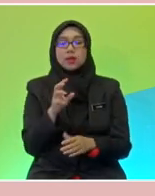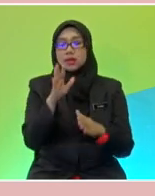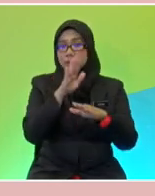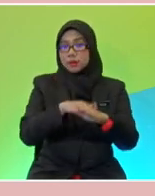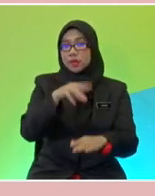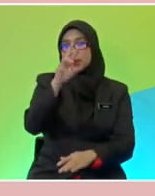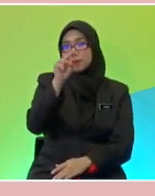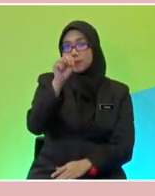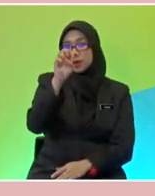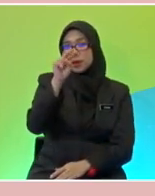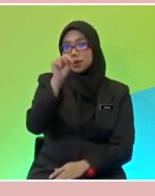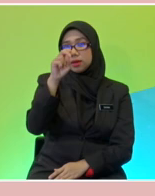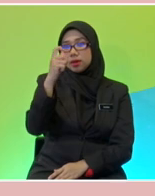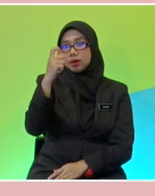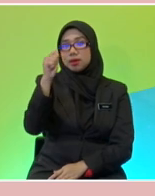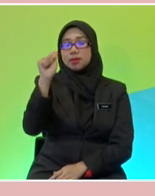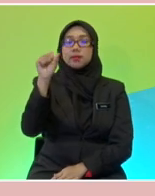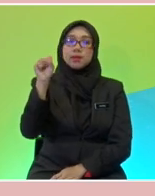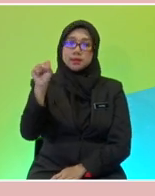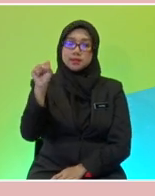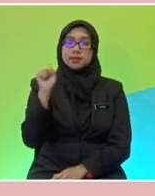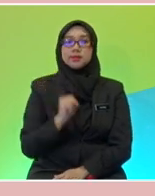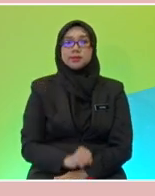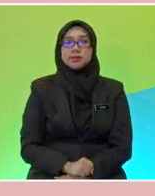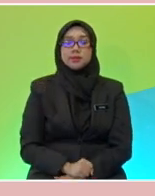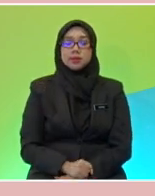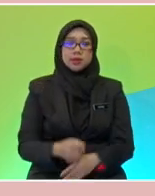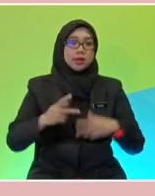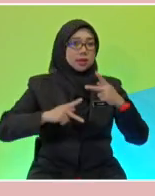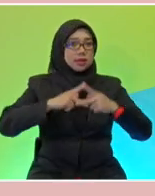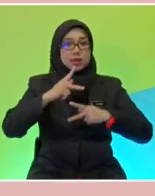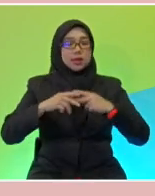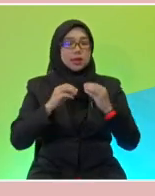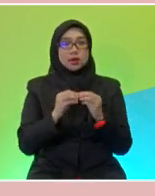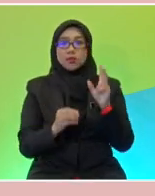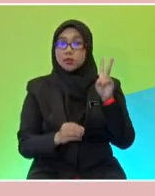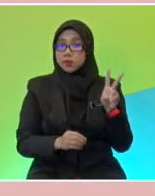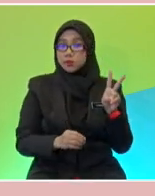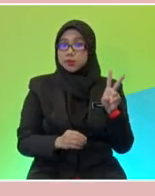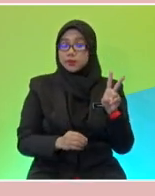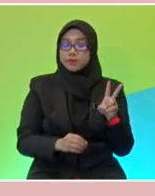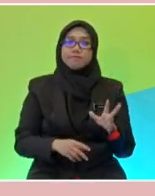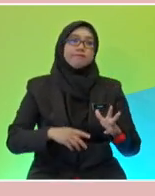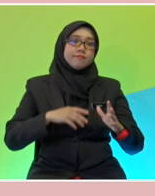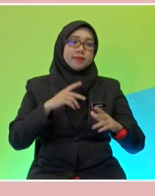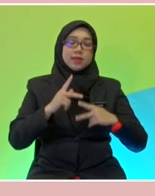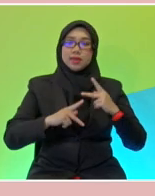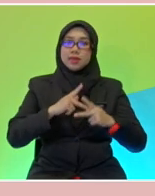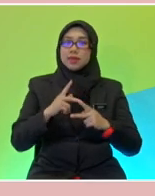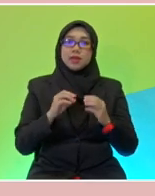oke itu adalah peringkat yang kedua Getaran yang kedua seterusnya kita lihat Getaran yang ketiga yaitu